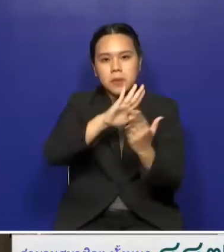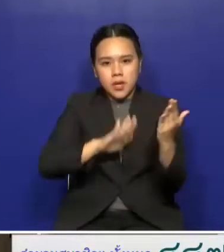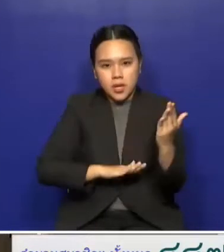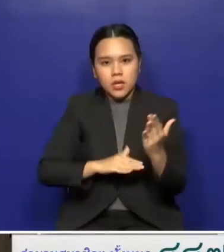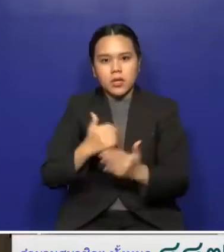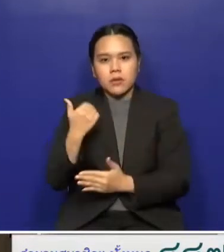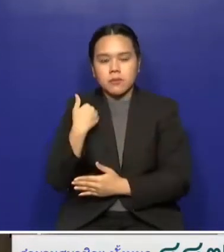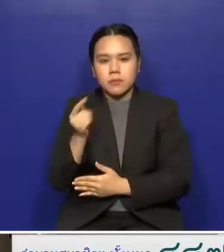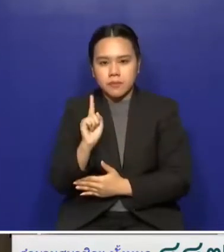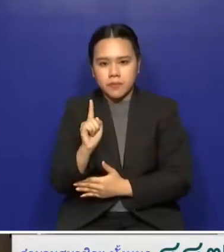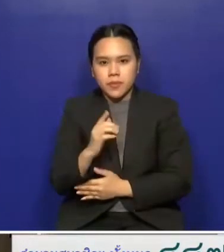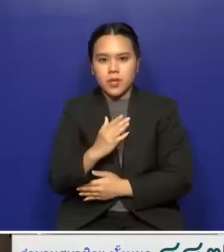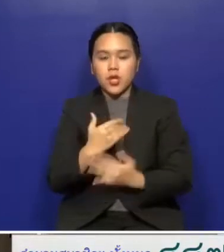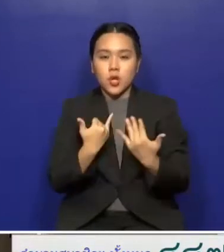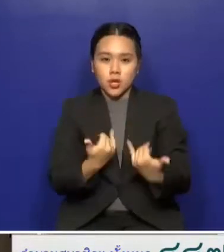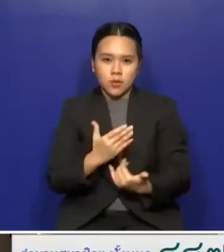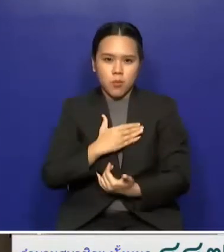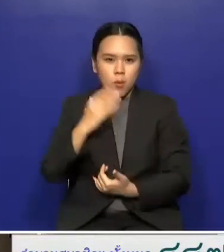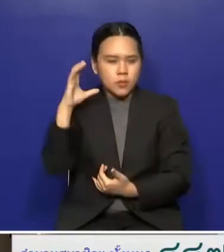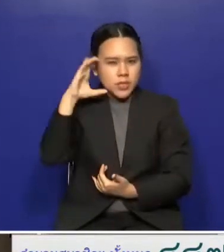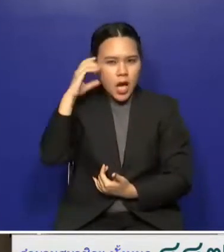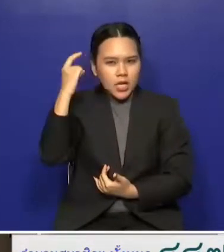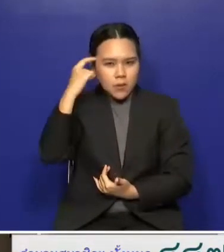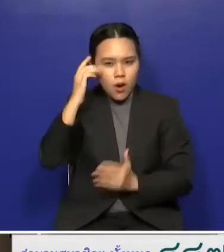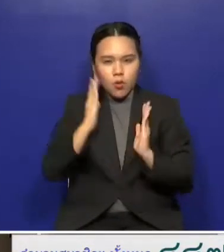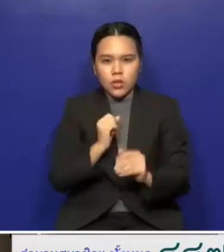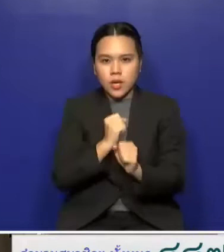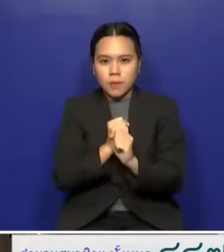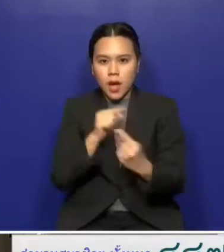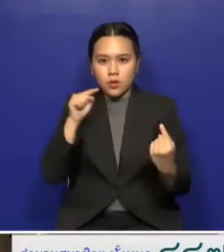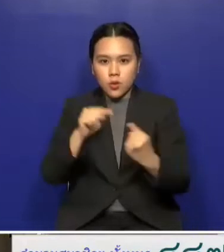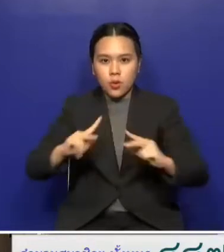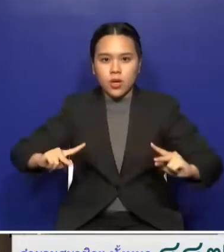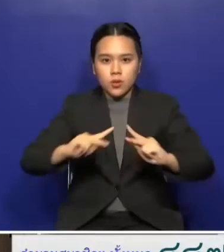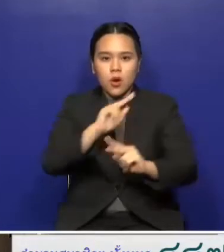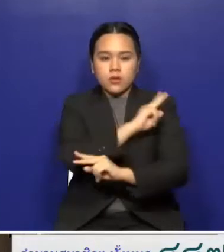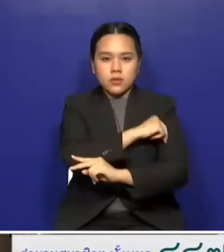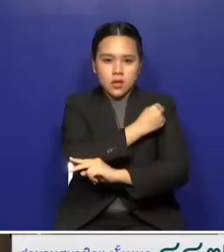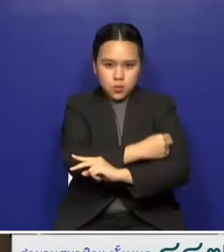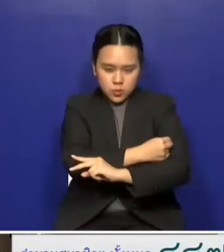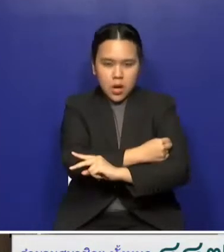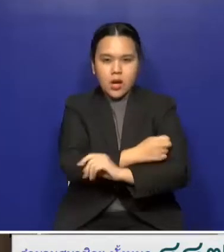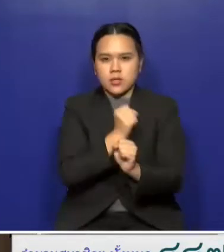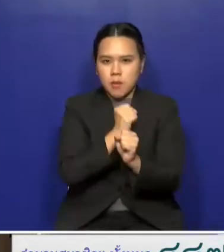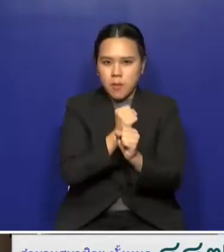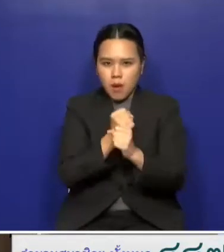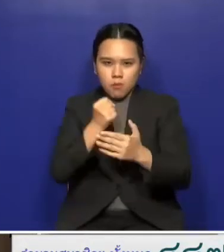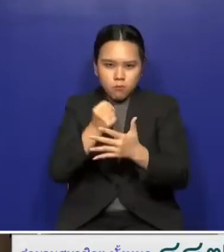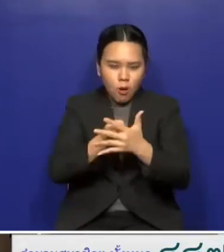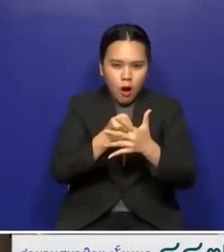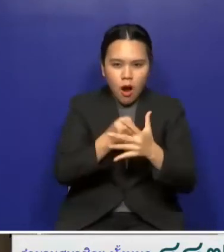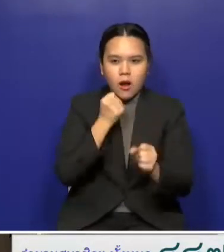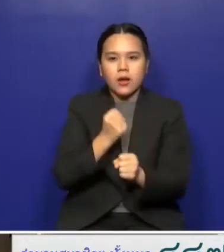ารถและศักยภาพของบุคลากรทางด้านสาธารณสุขว่าจะรับมือกับการระบาดในระลอก